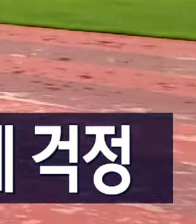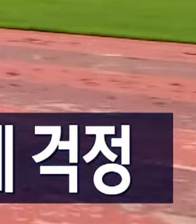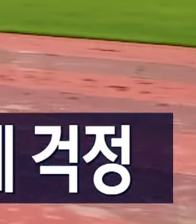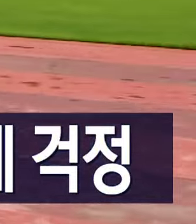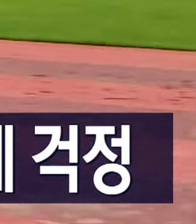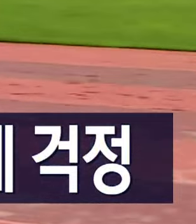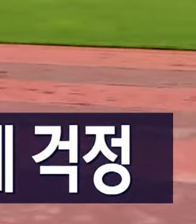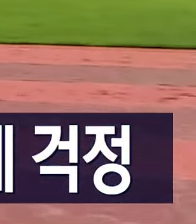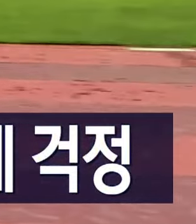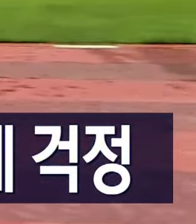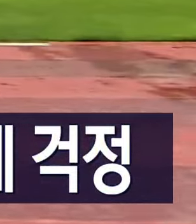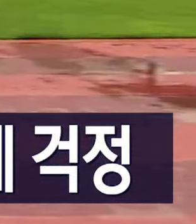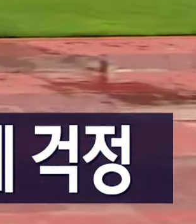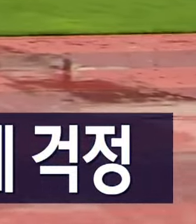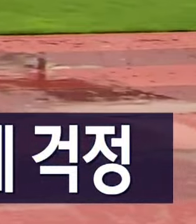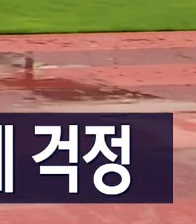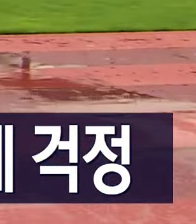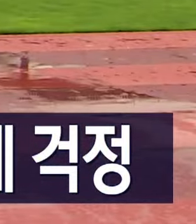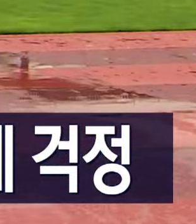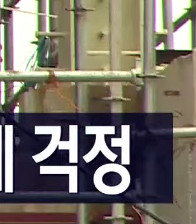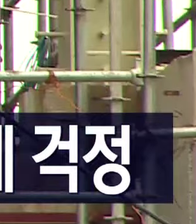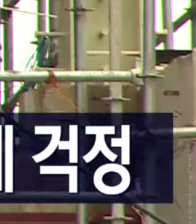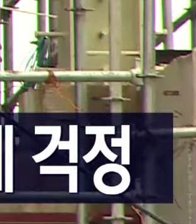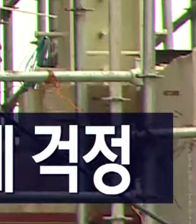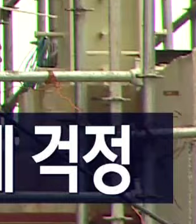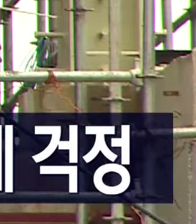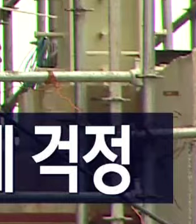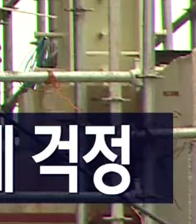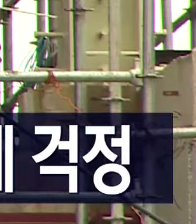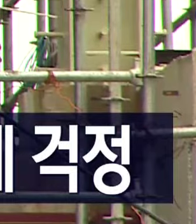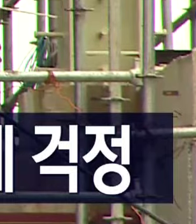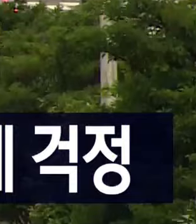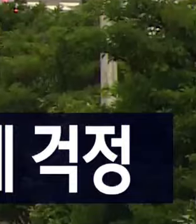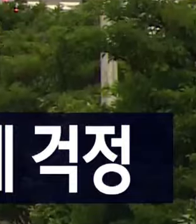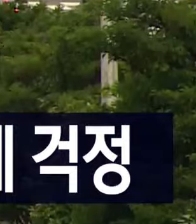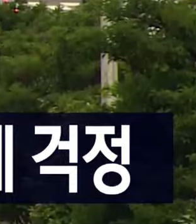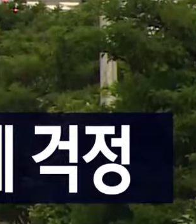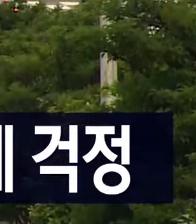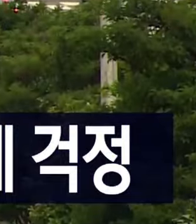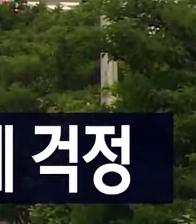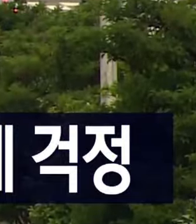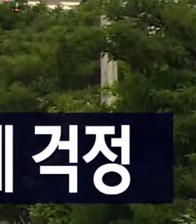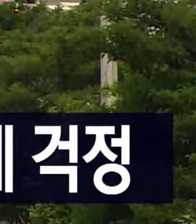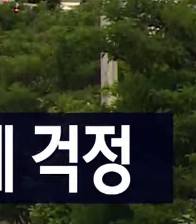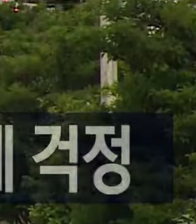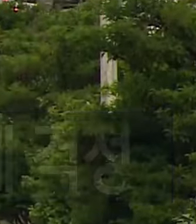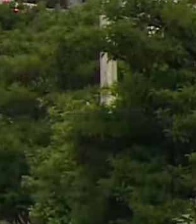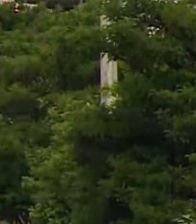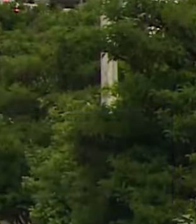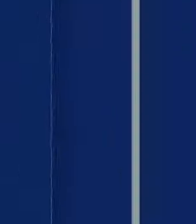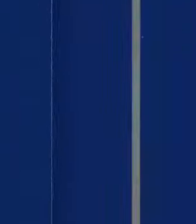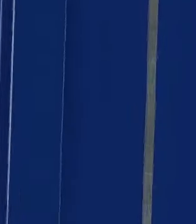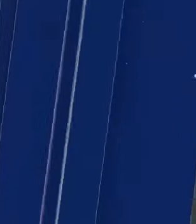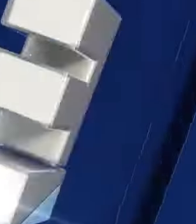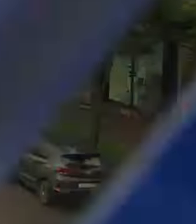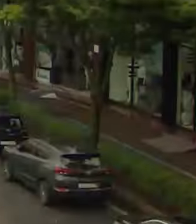전남에서 열리는 전국체육대회가 100일 앞으로 다가왔습니다. 하지만 종합경기장은 여전히 공사 중이고 교통과 주차 문제도 걱정입니다.